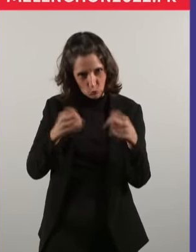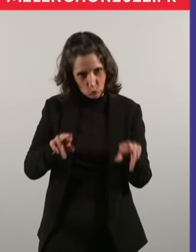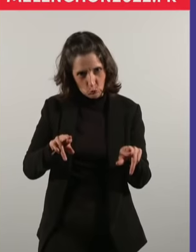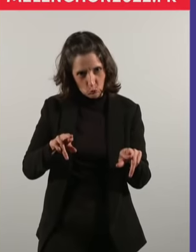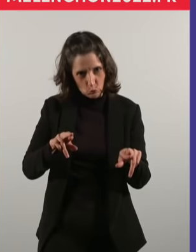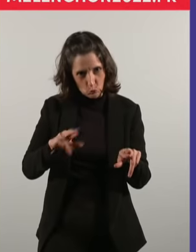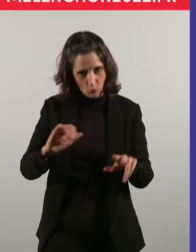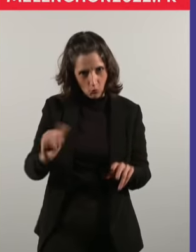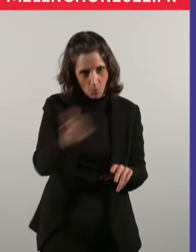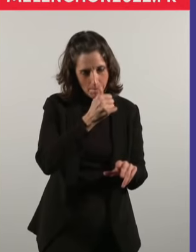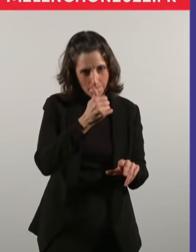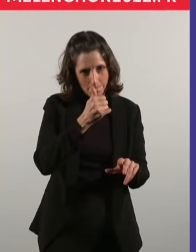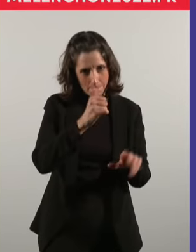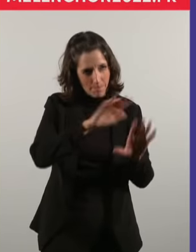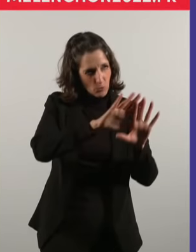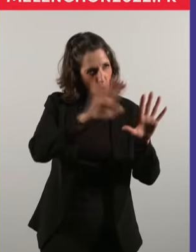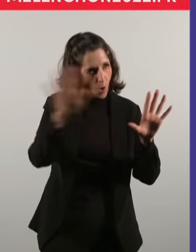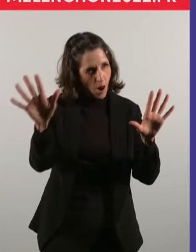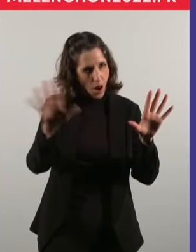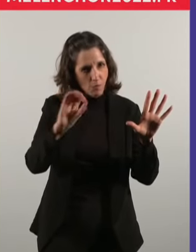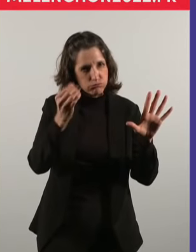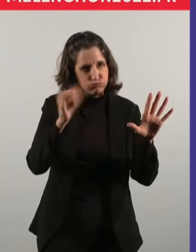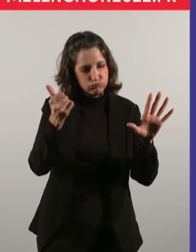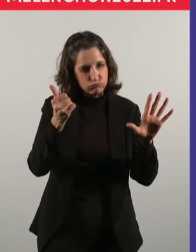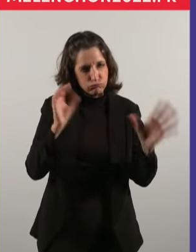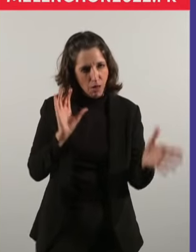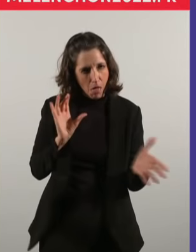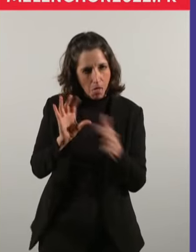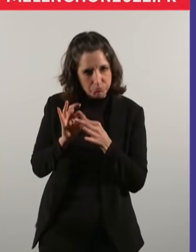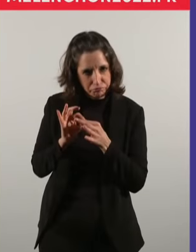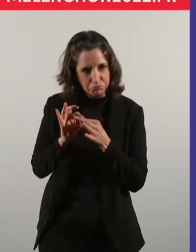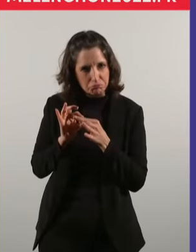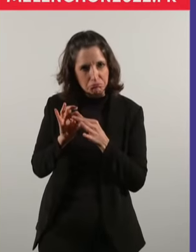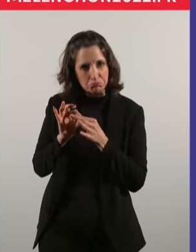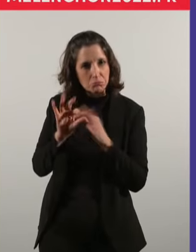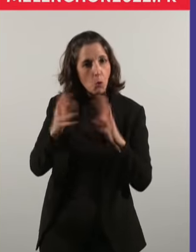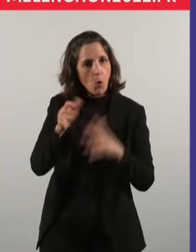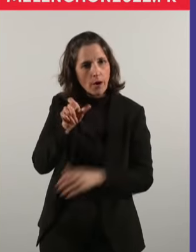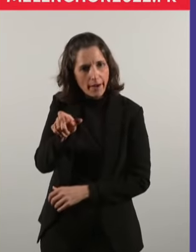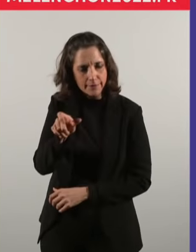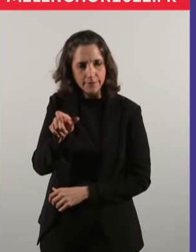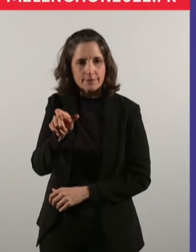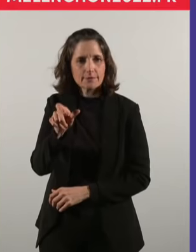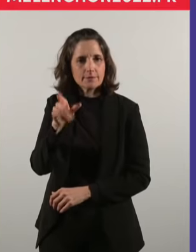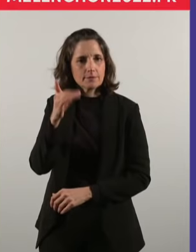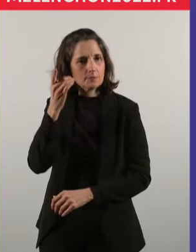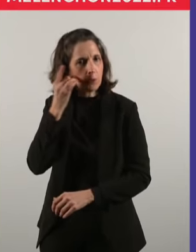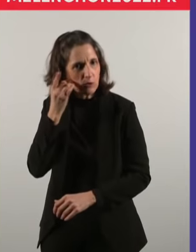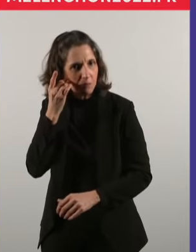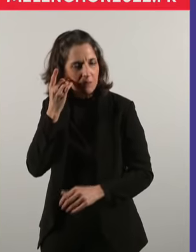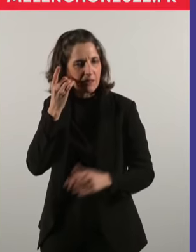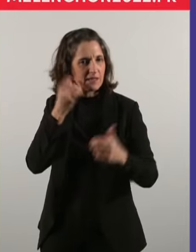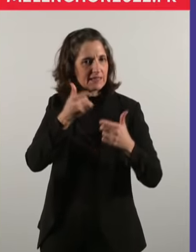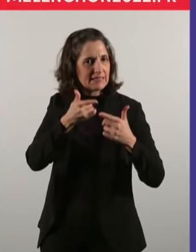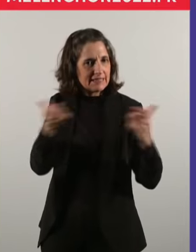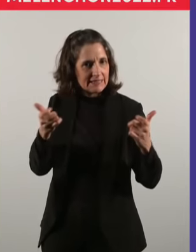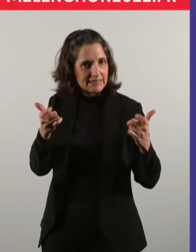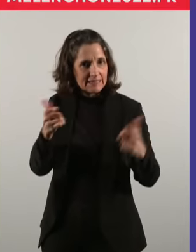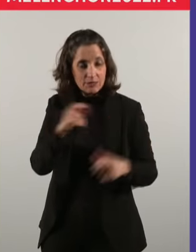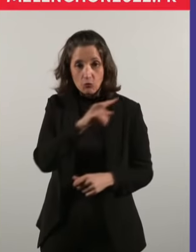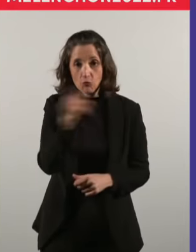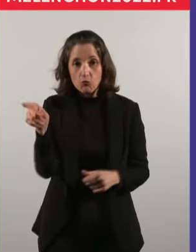toile par vos cartes bancaires, par votre téléphone portable. Vous êtes des points